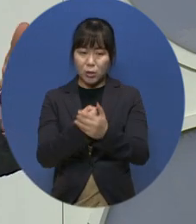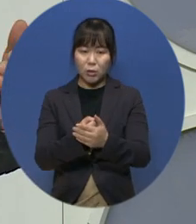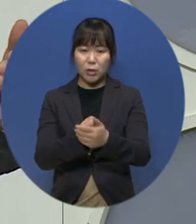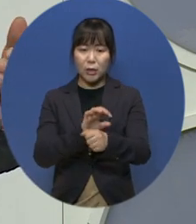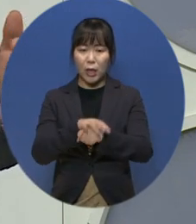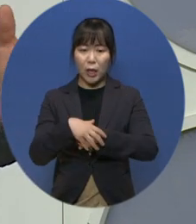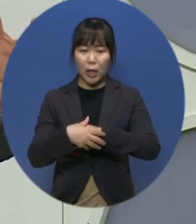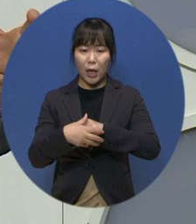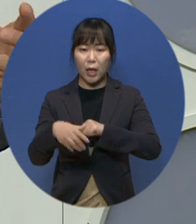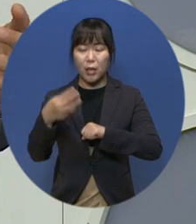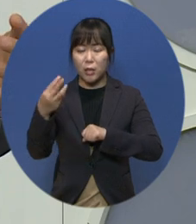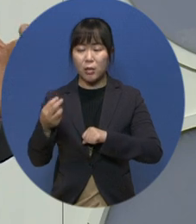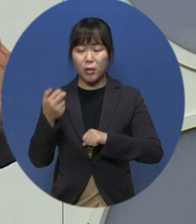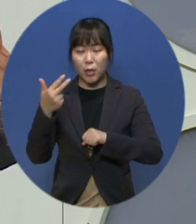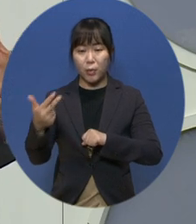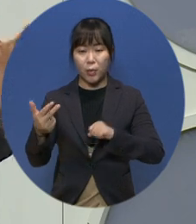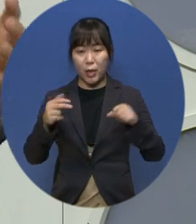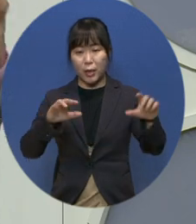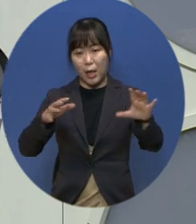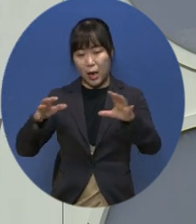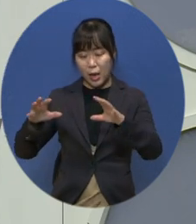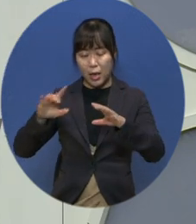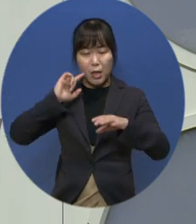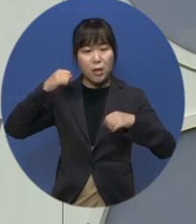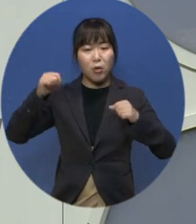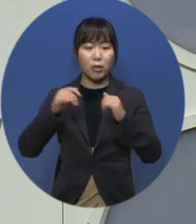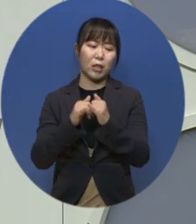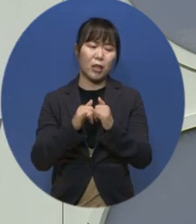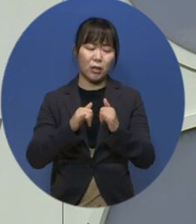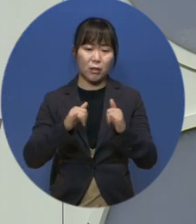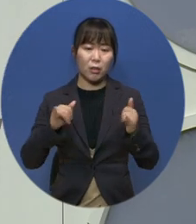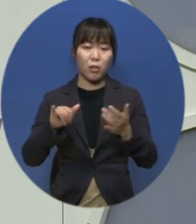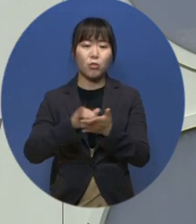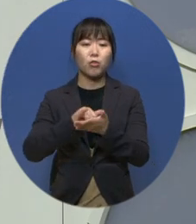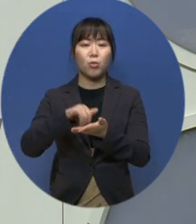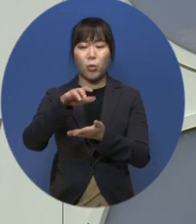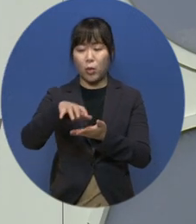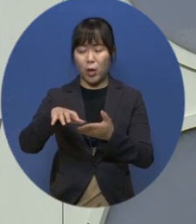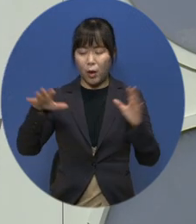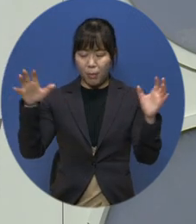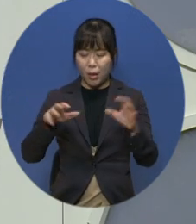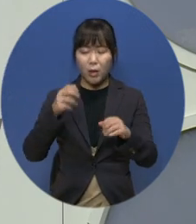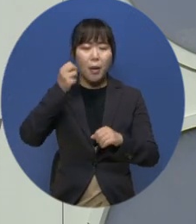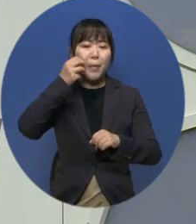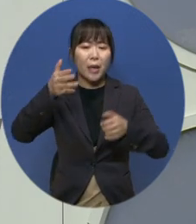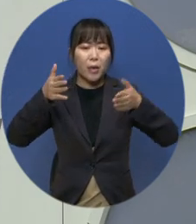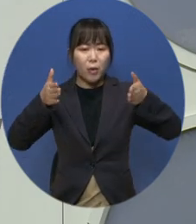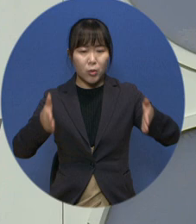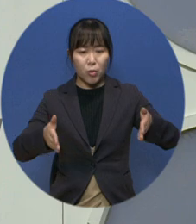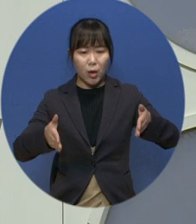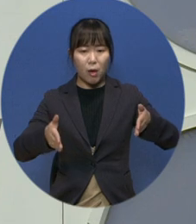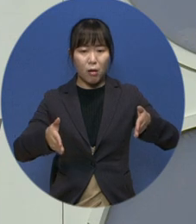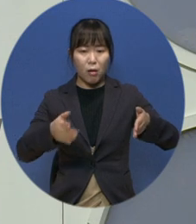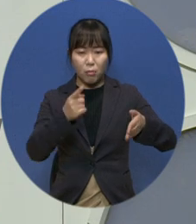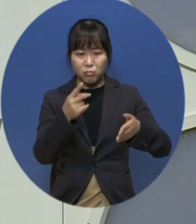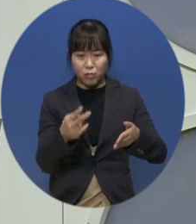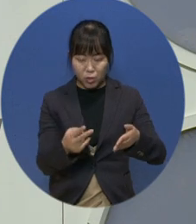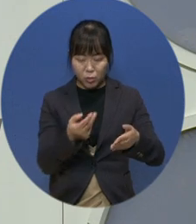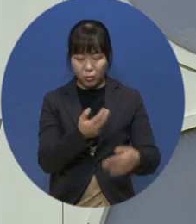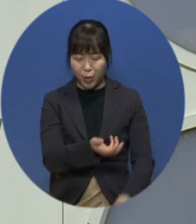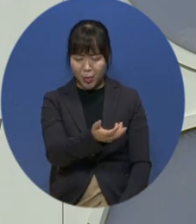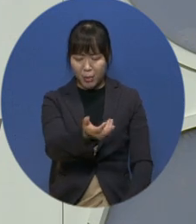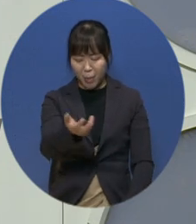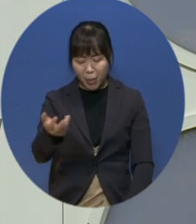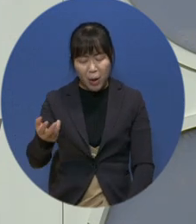세계 37개 나라의 연극인들을 뉴욕에 모아서 8개월 동안 작품을 두 작품을 해서 순회 공연을 하자